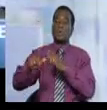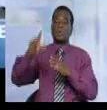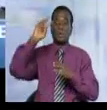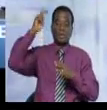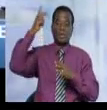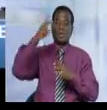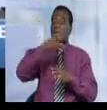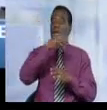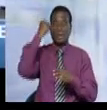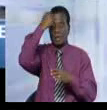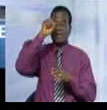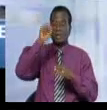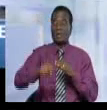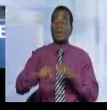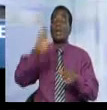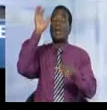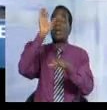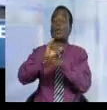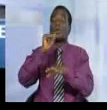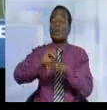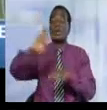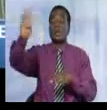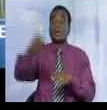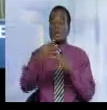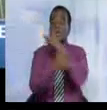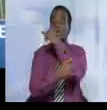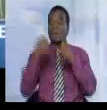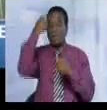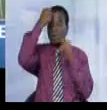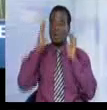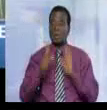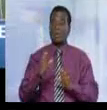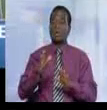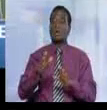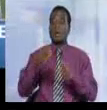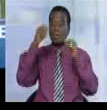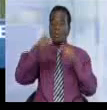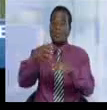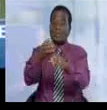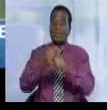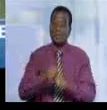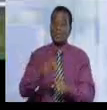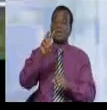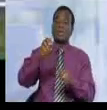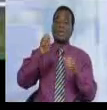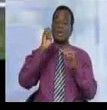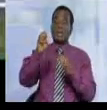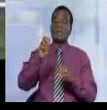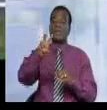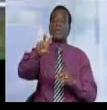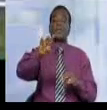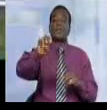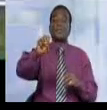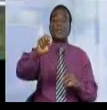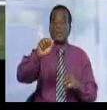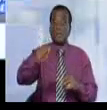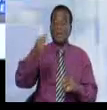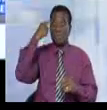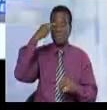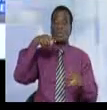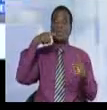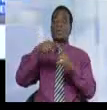du Sud, la Côte d'Ivoire est le quatrième pays africain à adopter le e-visa, un autre élément de séduction pour